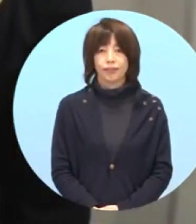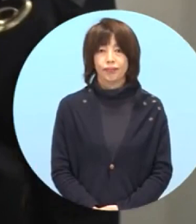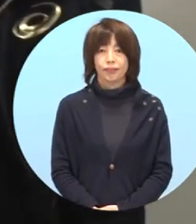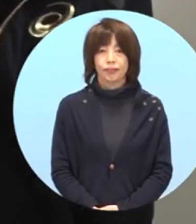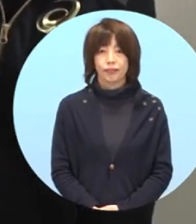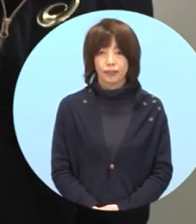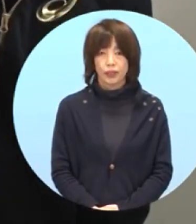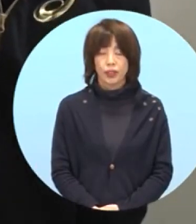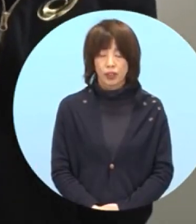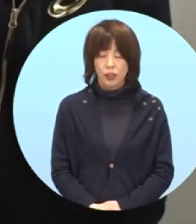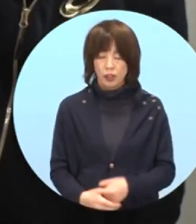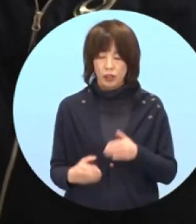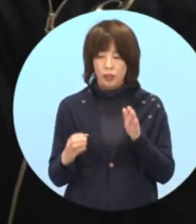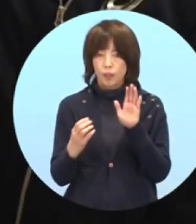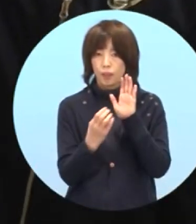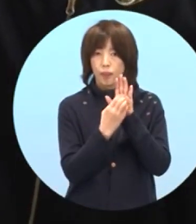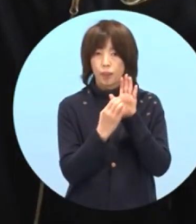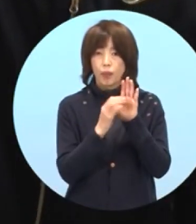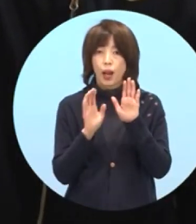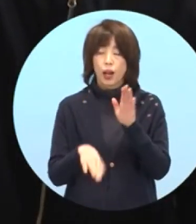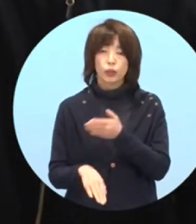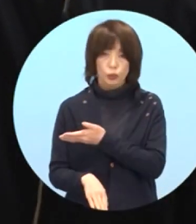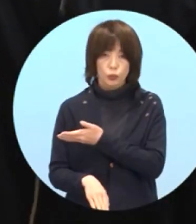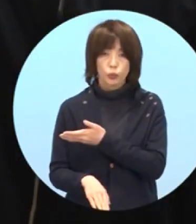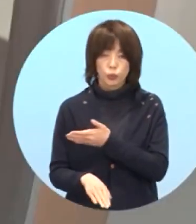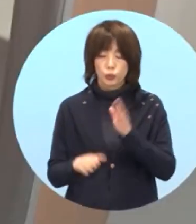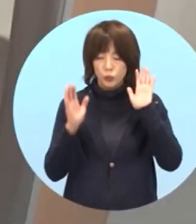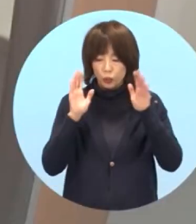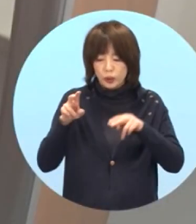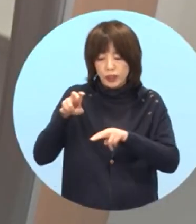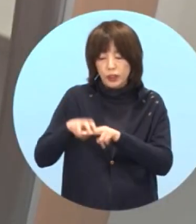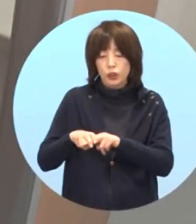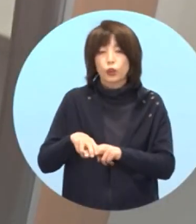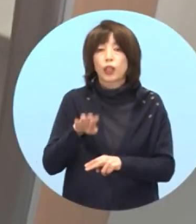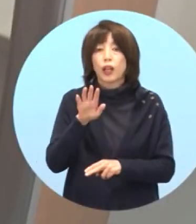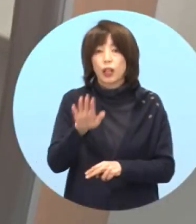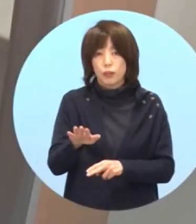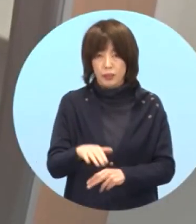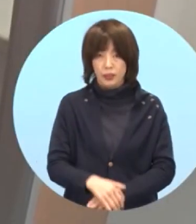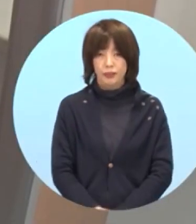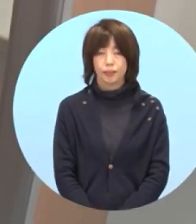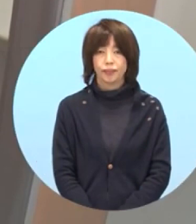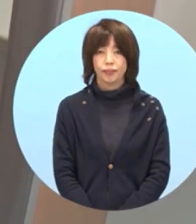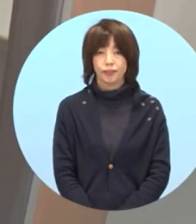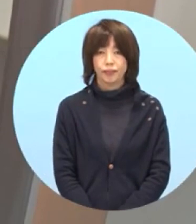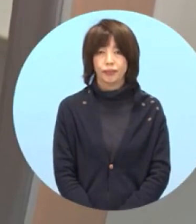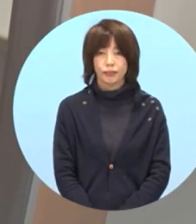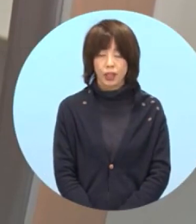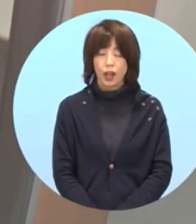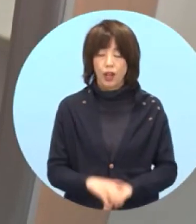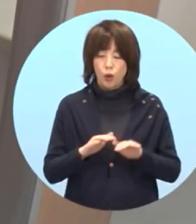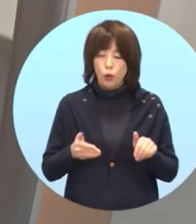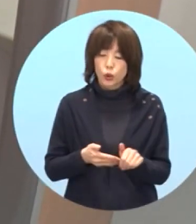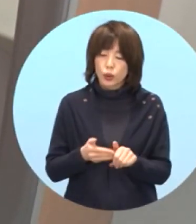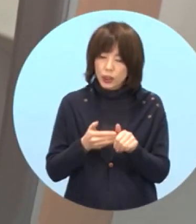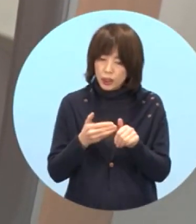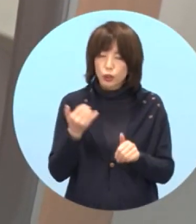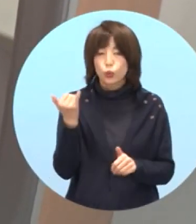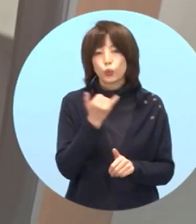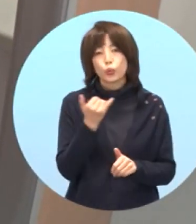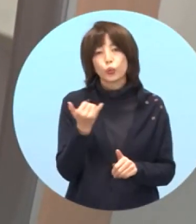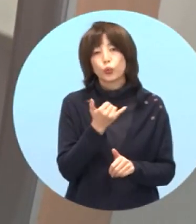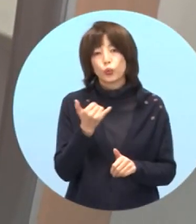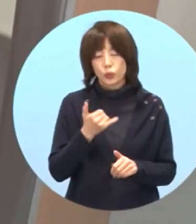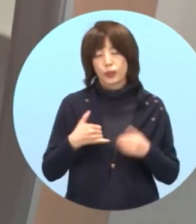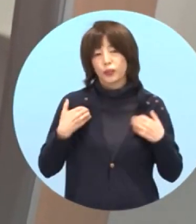こちらのマークがついているところにはベビーチェアも設置されています。 子育て中のご夫婦には嬉